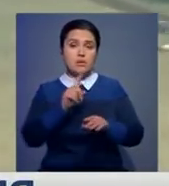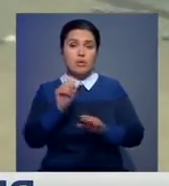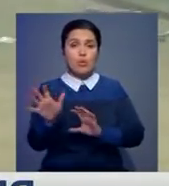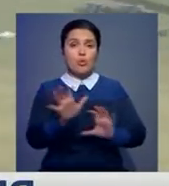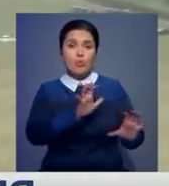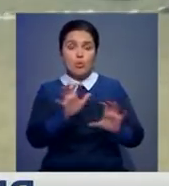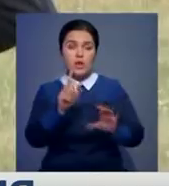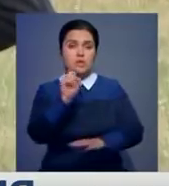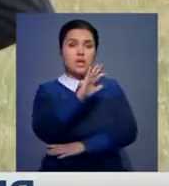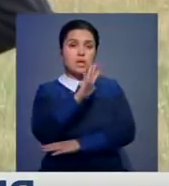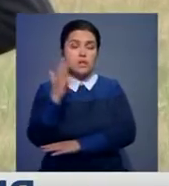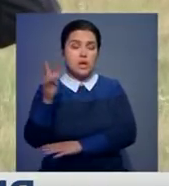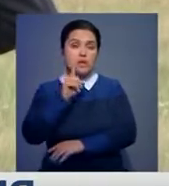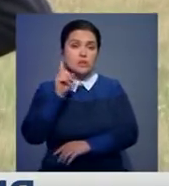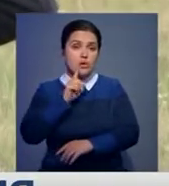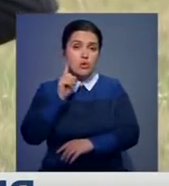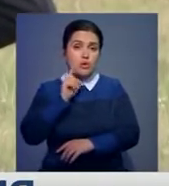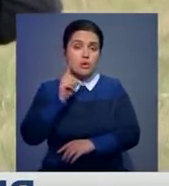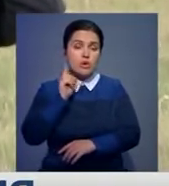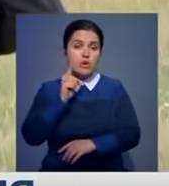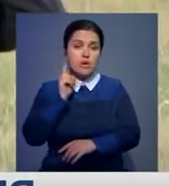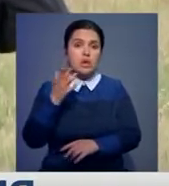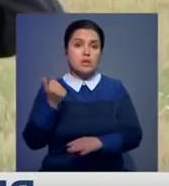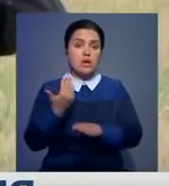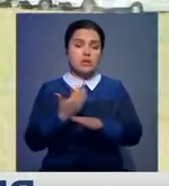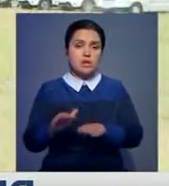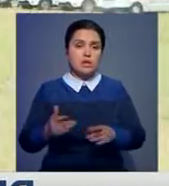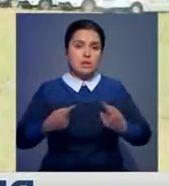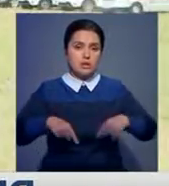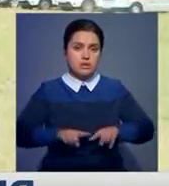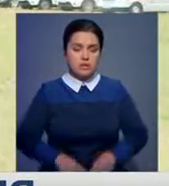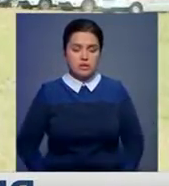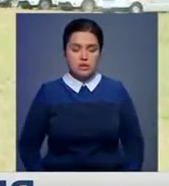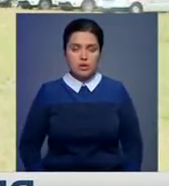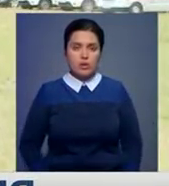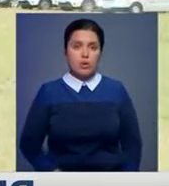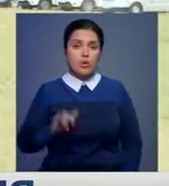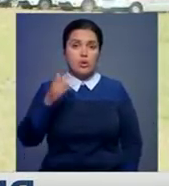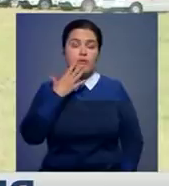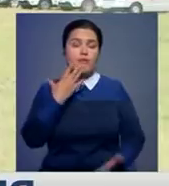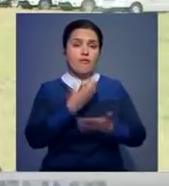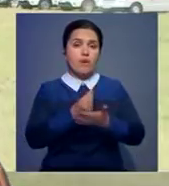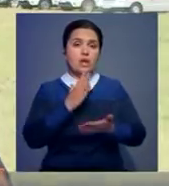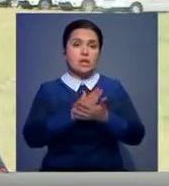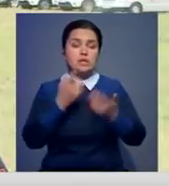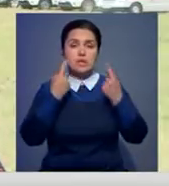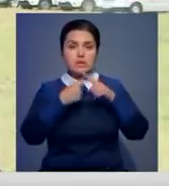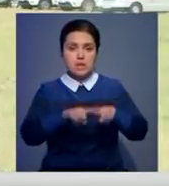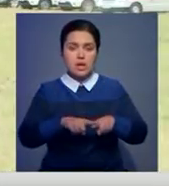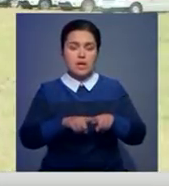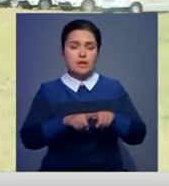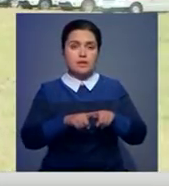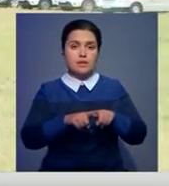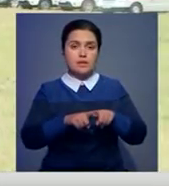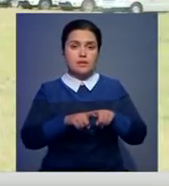зеленым поясом Нур-Султана действительно отдельная организация. У них своя техника, 20 тележек,